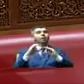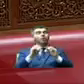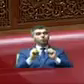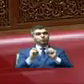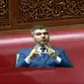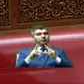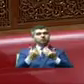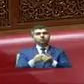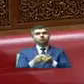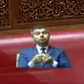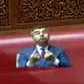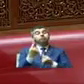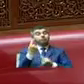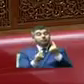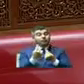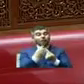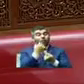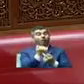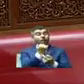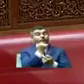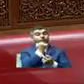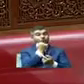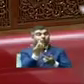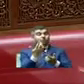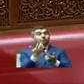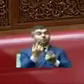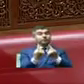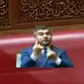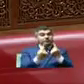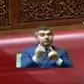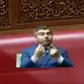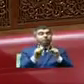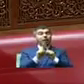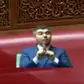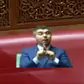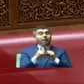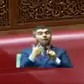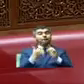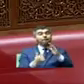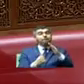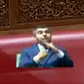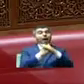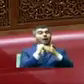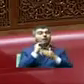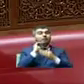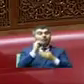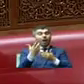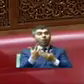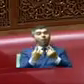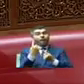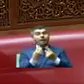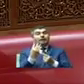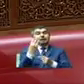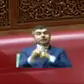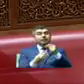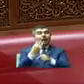التوصل بأية معطيات عن أي مسلك، سواء في الإجازات المهنية أو في الماستر المهني أو في الدكتوراه تشوبه